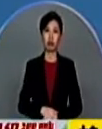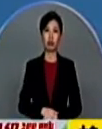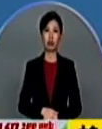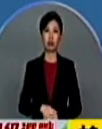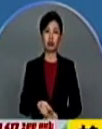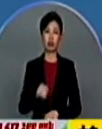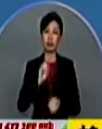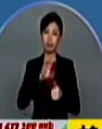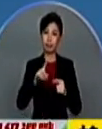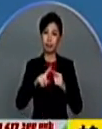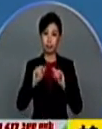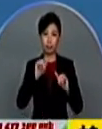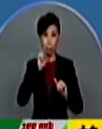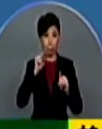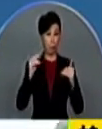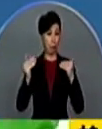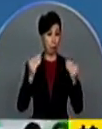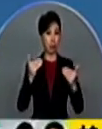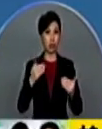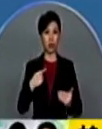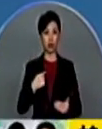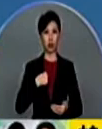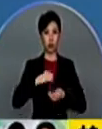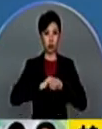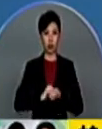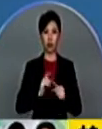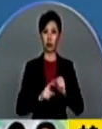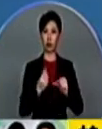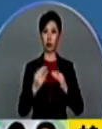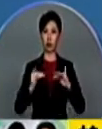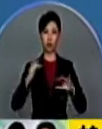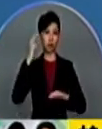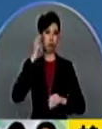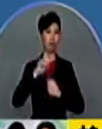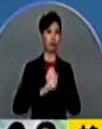爱的台湾人民，擦亮眼睛，我们一定维护中华民国的宪政体制啊！